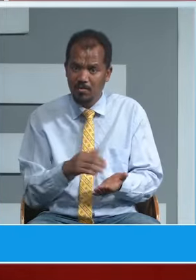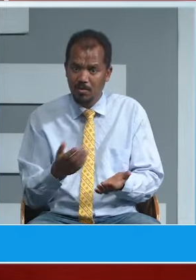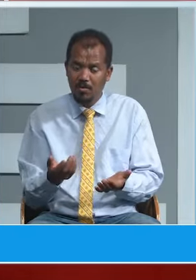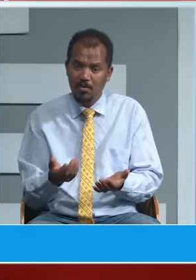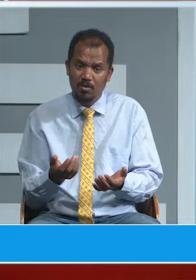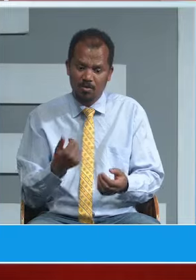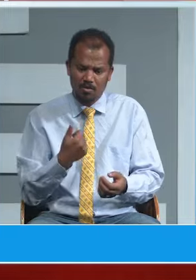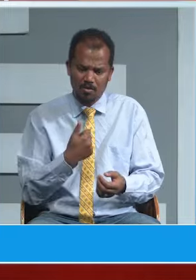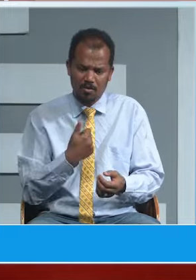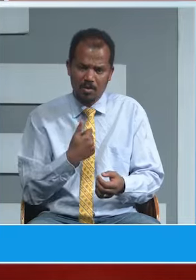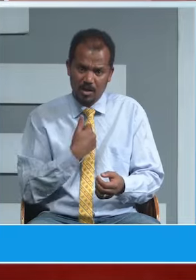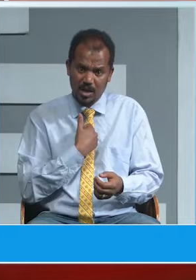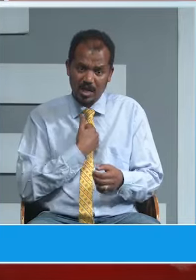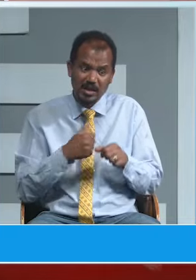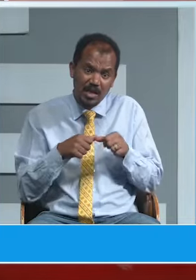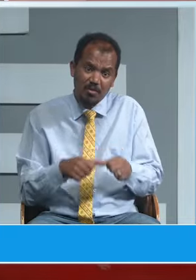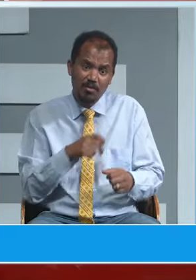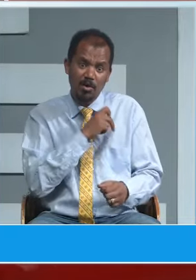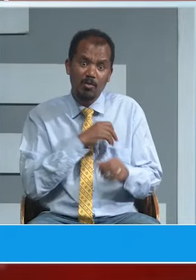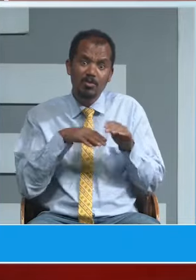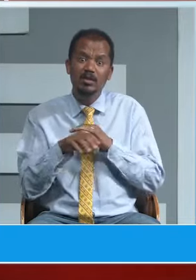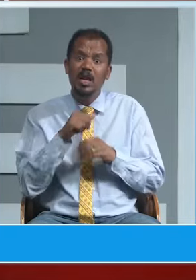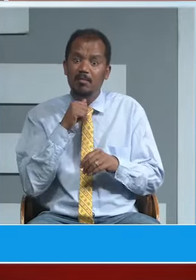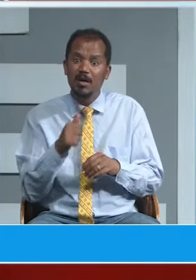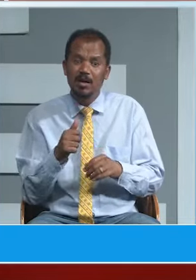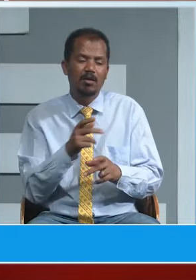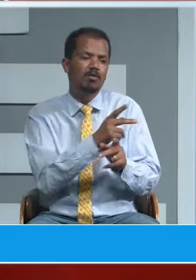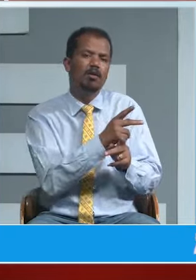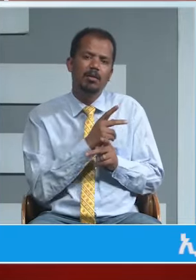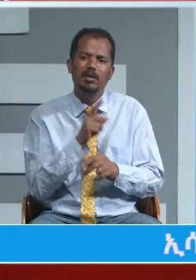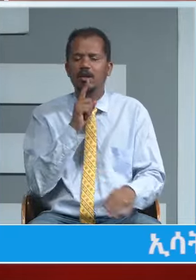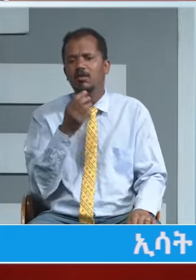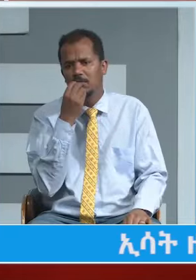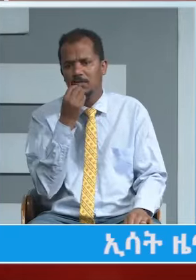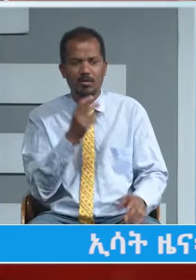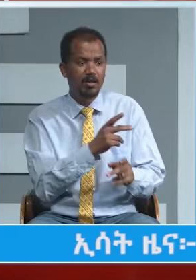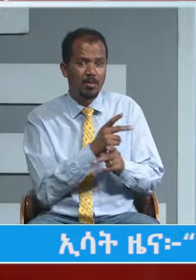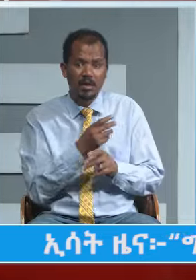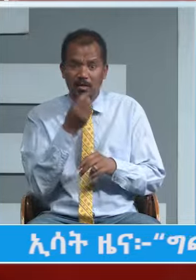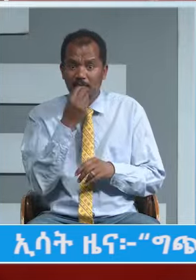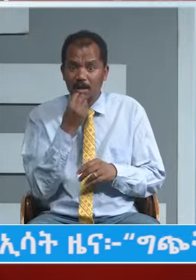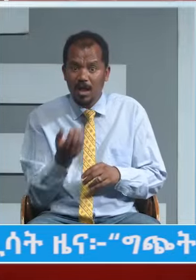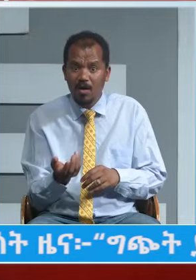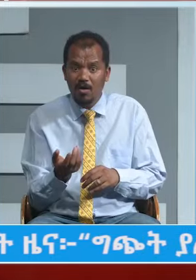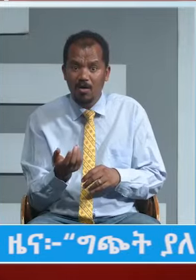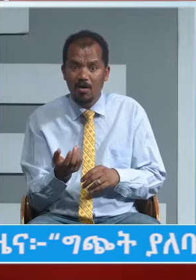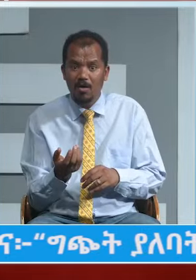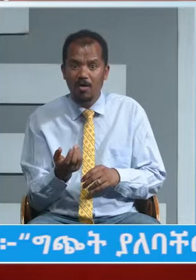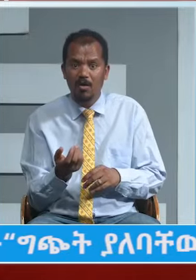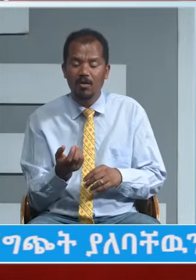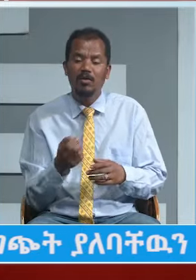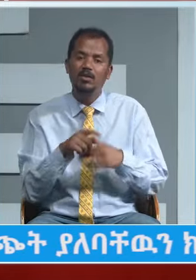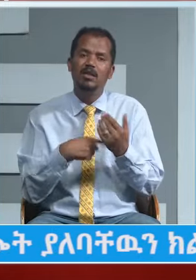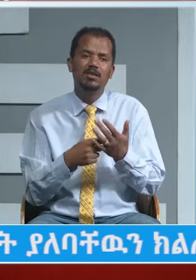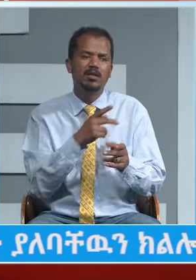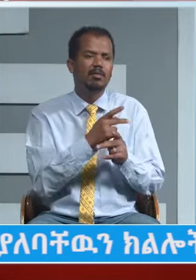ደግሞ ያው ራሳችን ለማቆየት ደሞዝ ስለማይገባት ያው ተበድረን ነው የምንበለው። ያ ተበድረን የምንበለው ኦልሬዲ ያው ወዲያላ